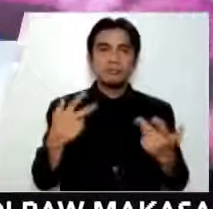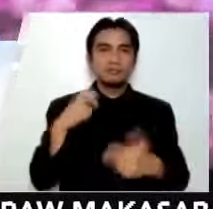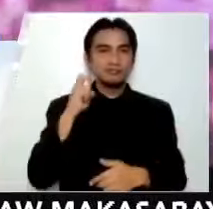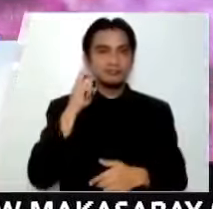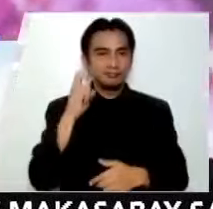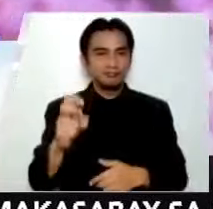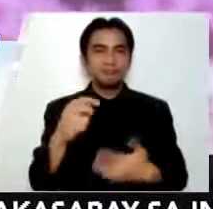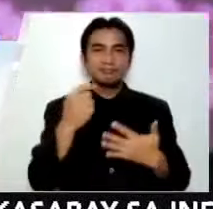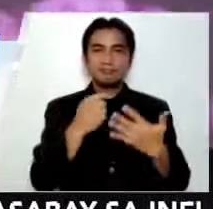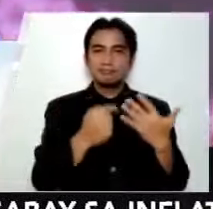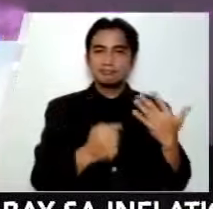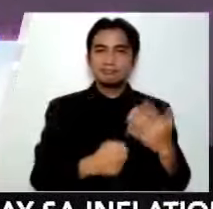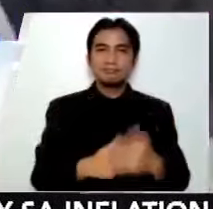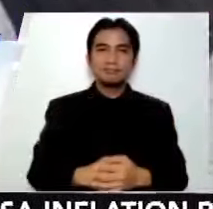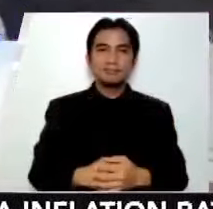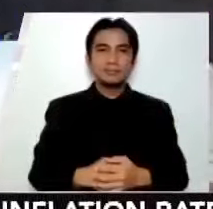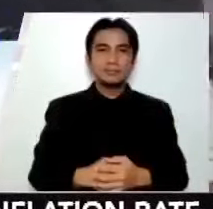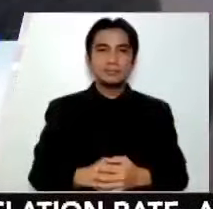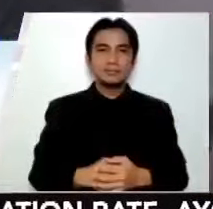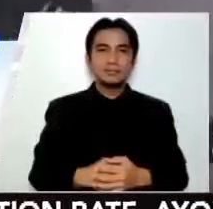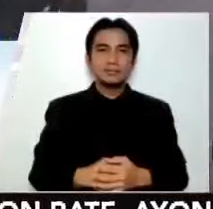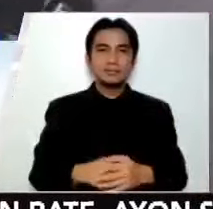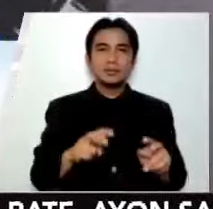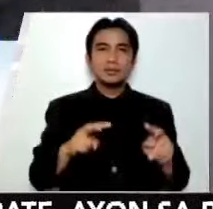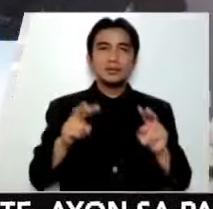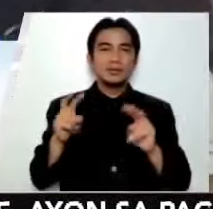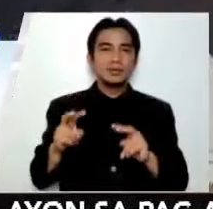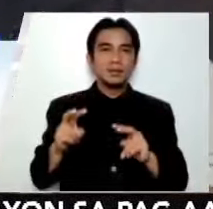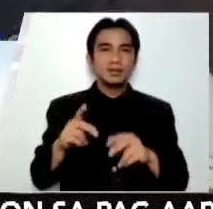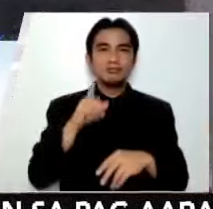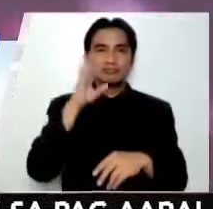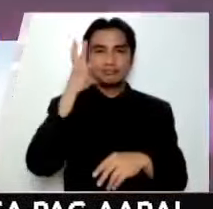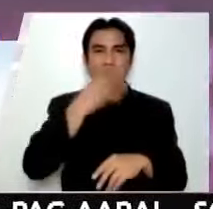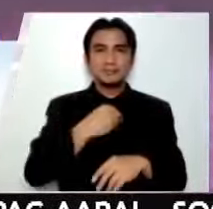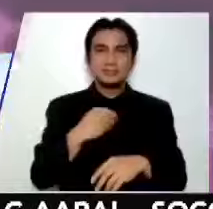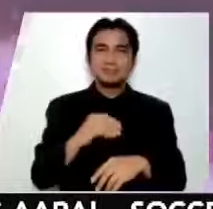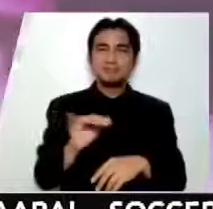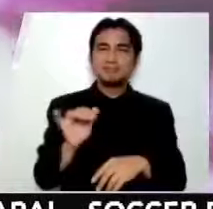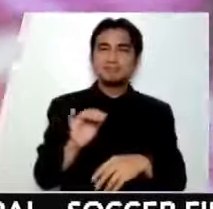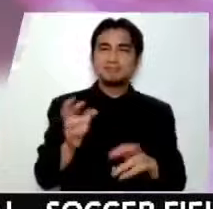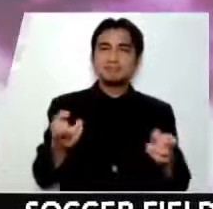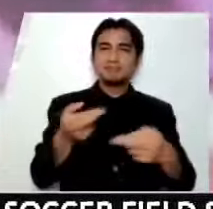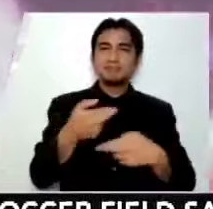see rin ang projector room. Parang feels like nasa Japan.